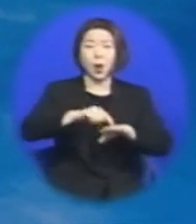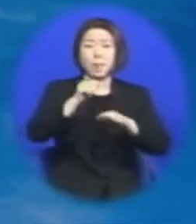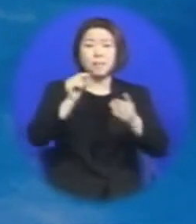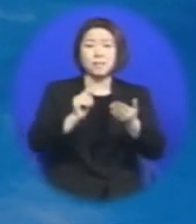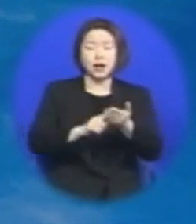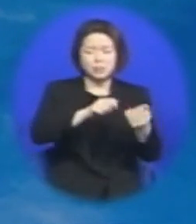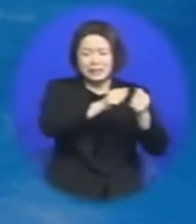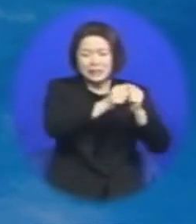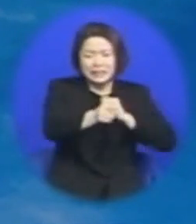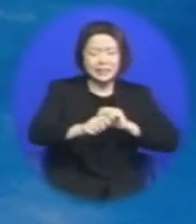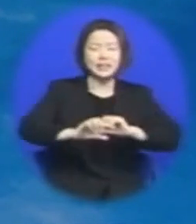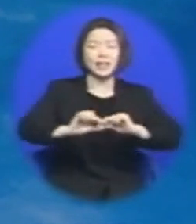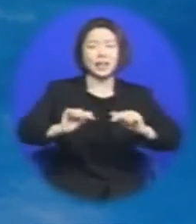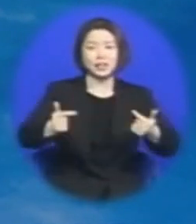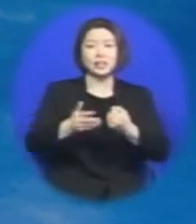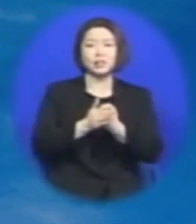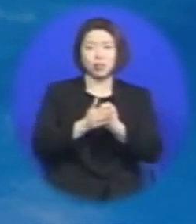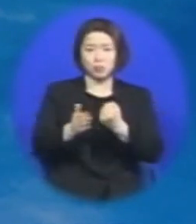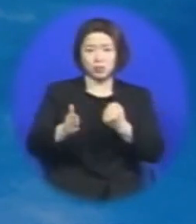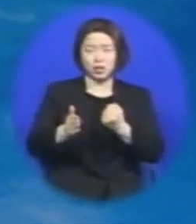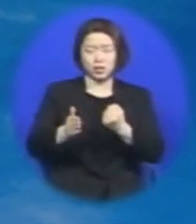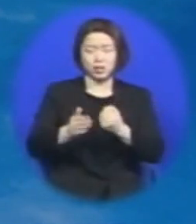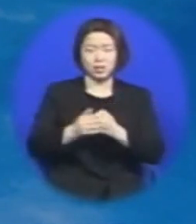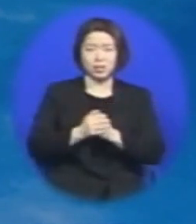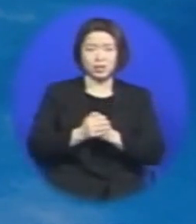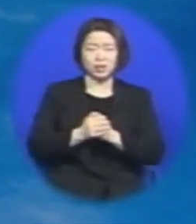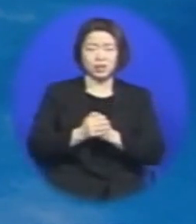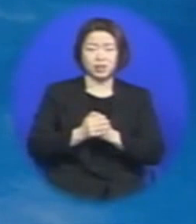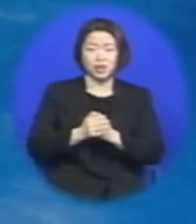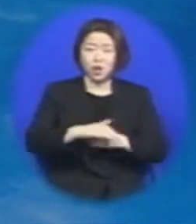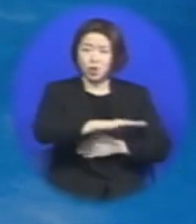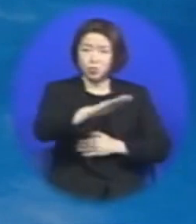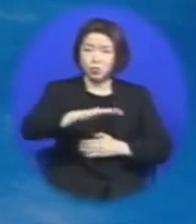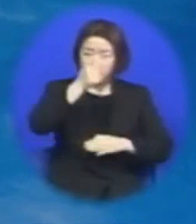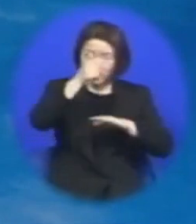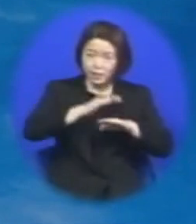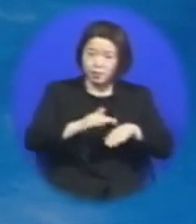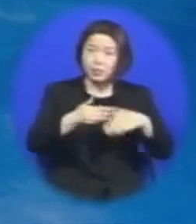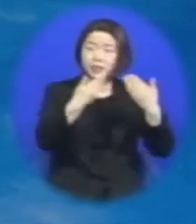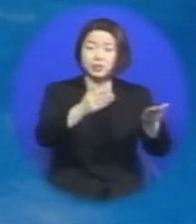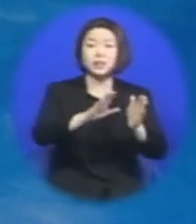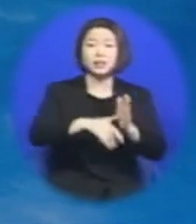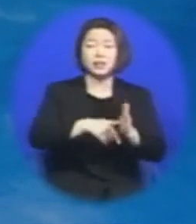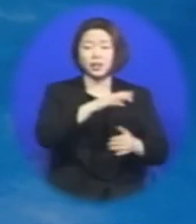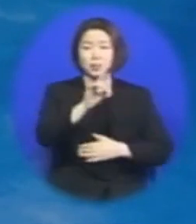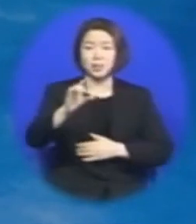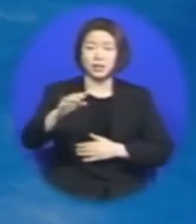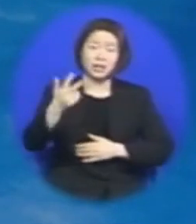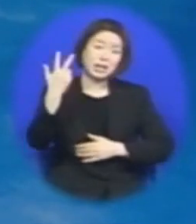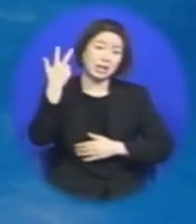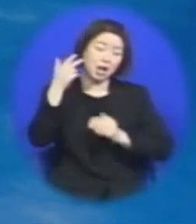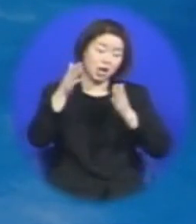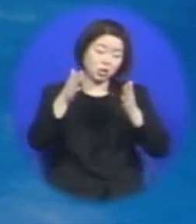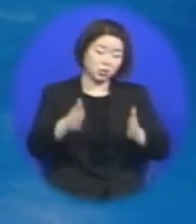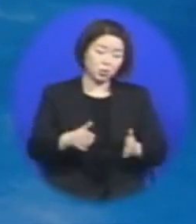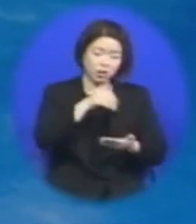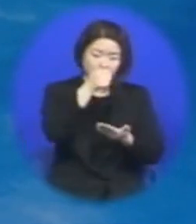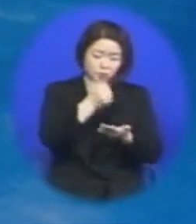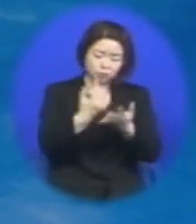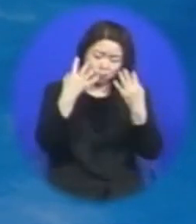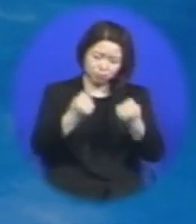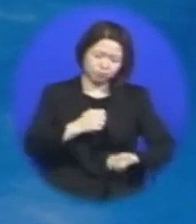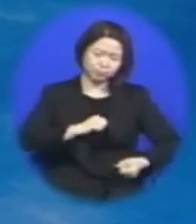찢지 않으니까 우리가 예배드릴 때마다 하나님 앞에 지난 주간에 죄를 많이지었습니다